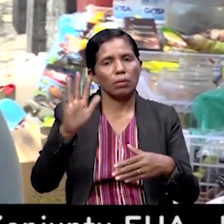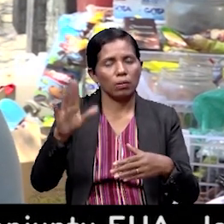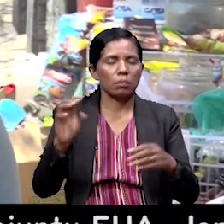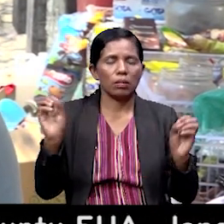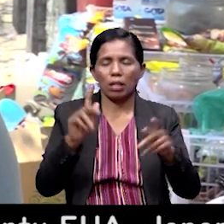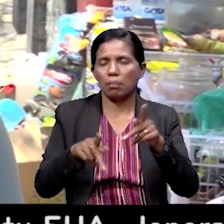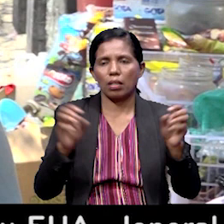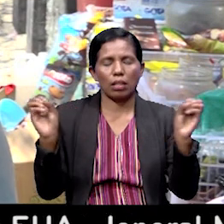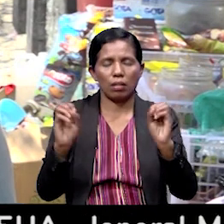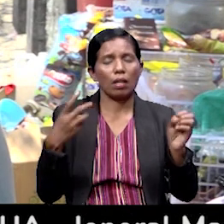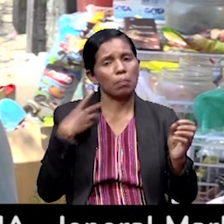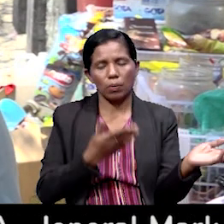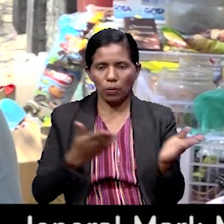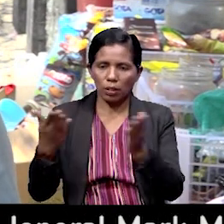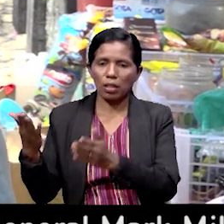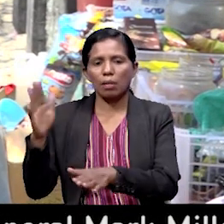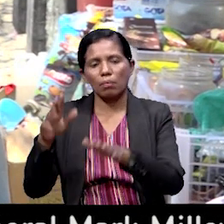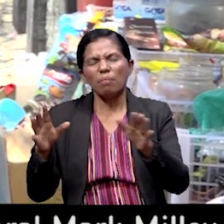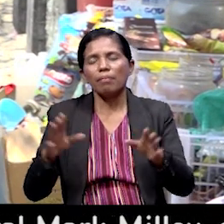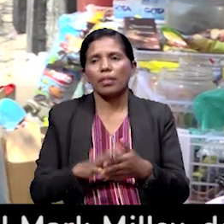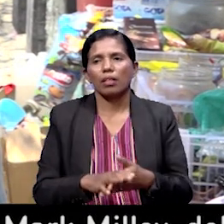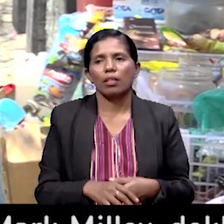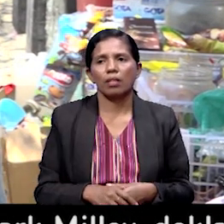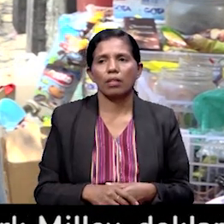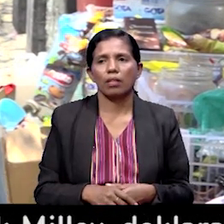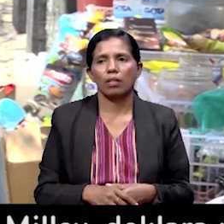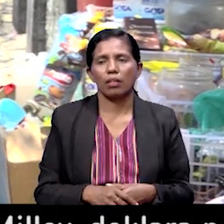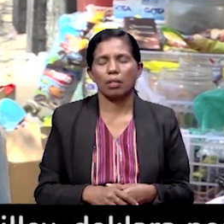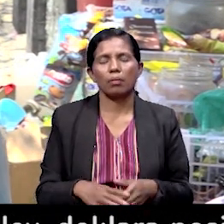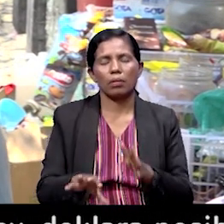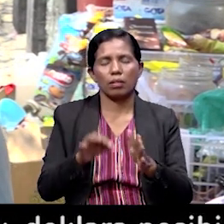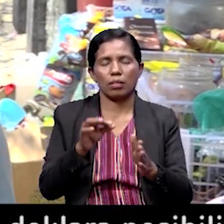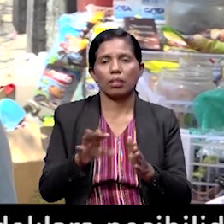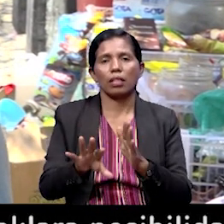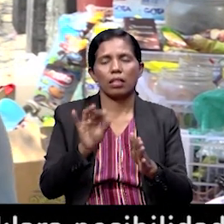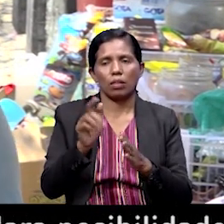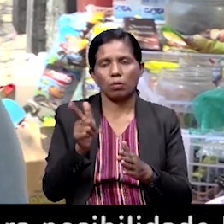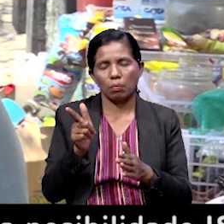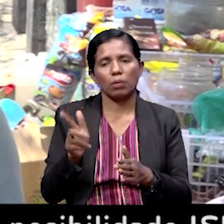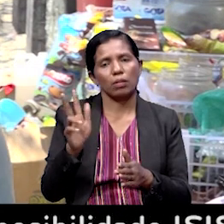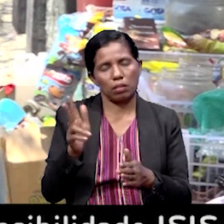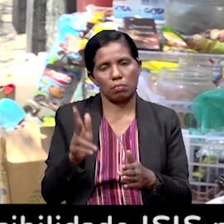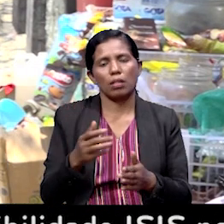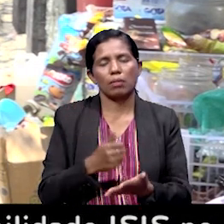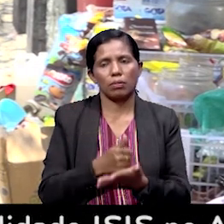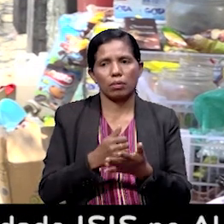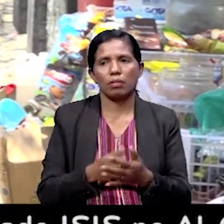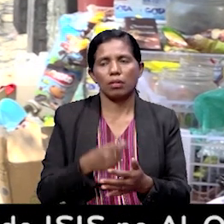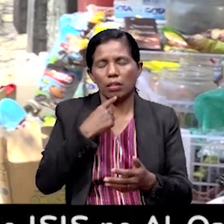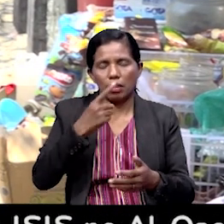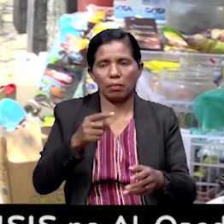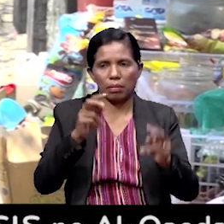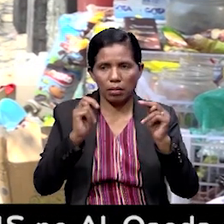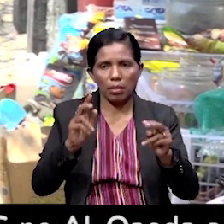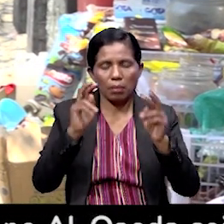hola hola mes la barak ida sa lorong ida hetang 20-30 hansane hato ba gubernu persija